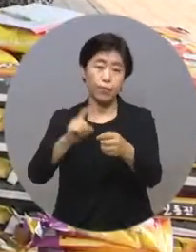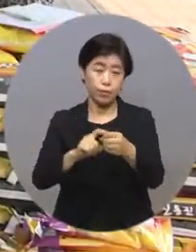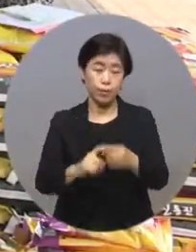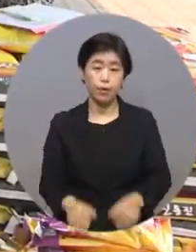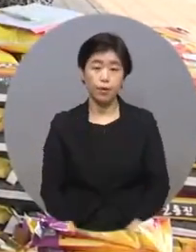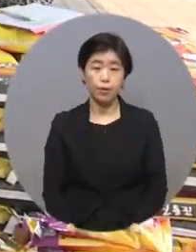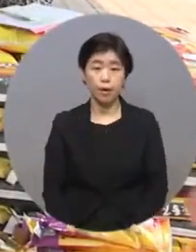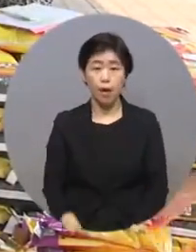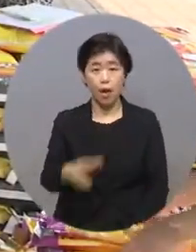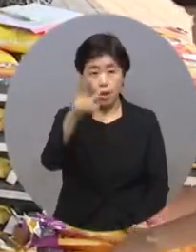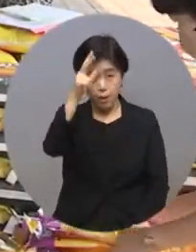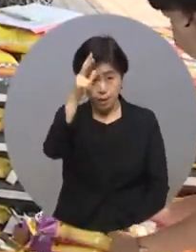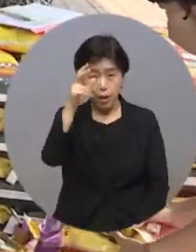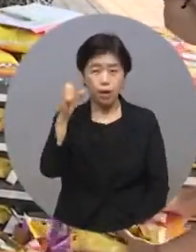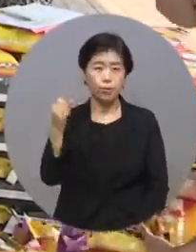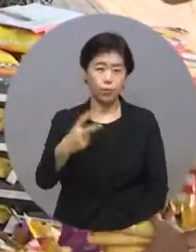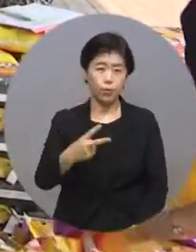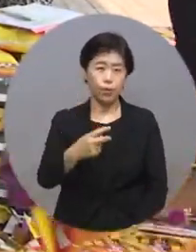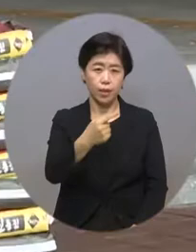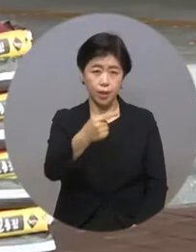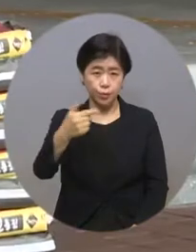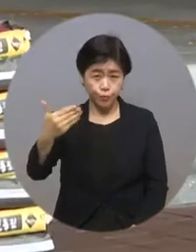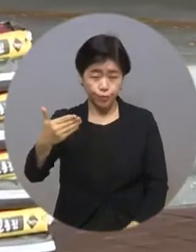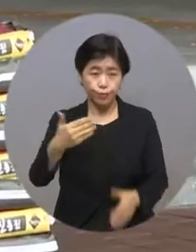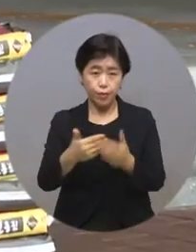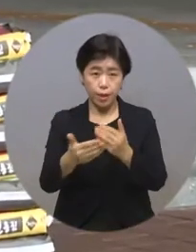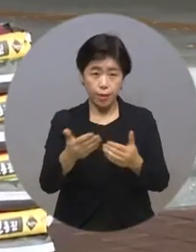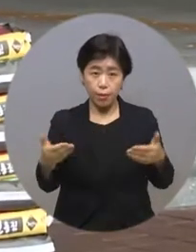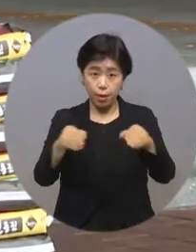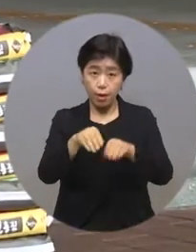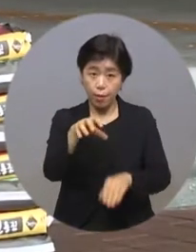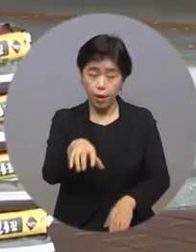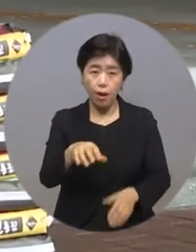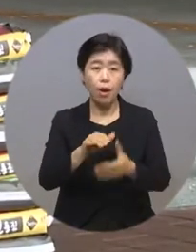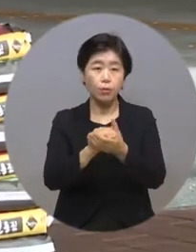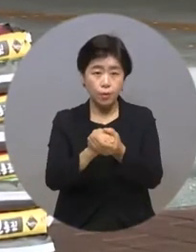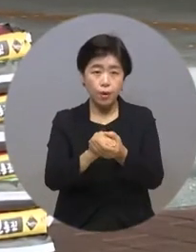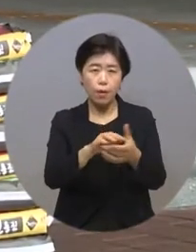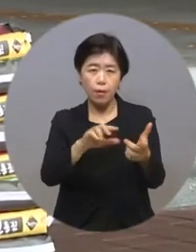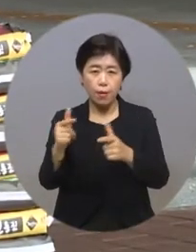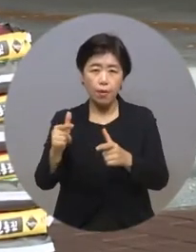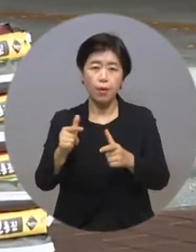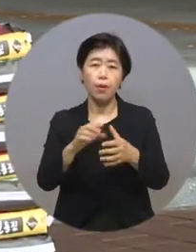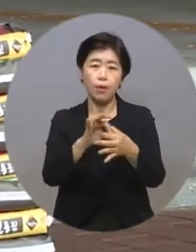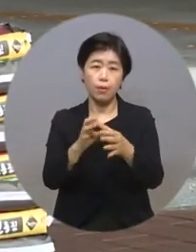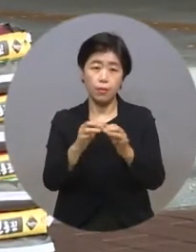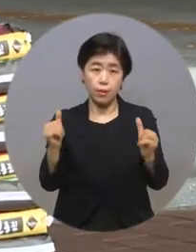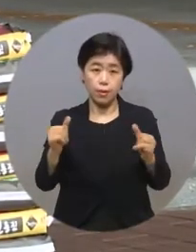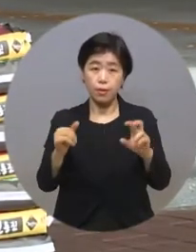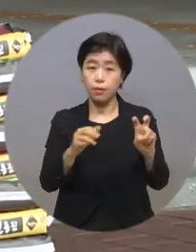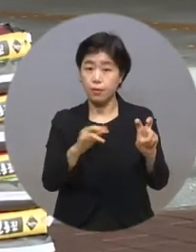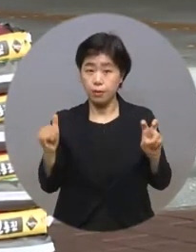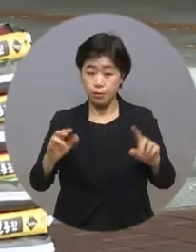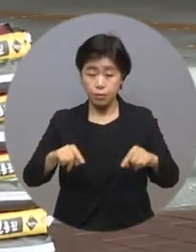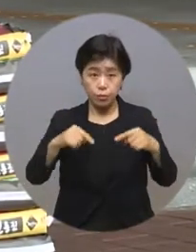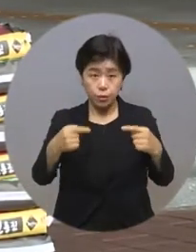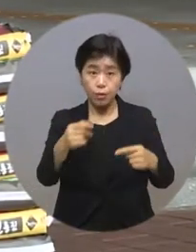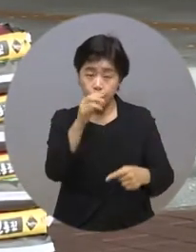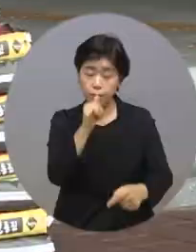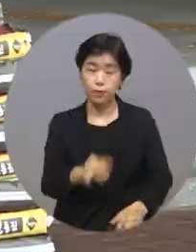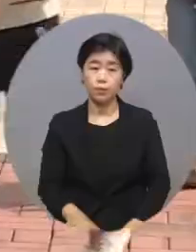임실경찰서, 전북 119 안전체험관, 농협 등 유관기관 관계자 20여 명이 참석한 가운데